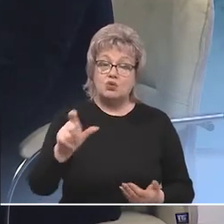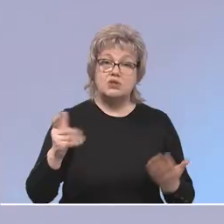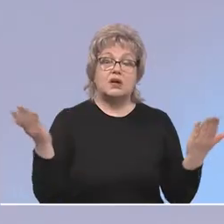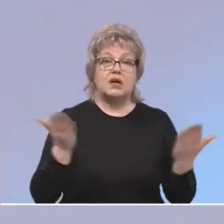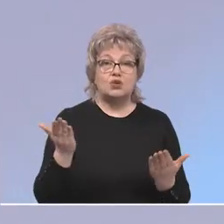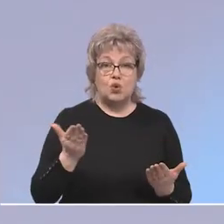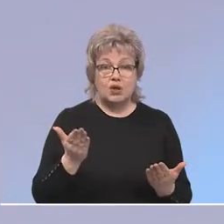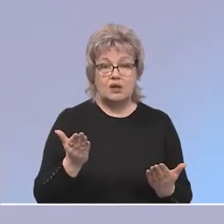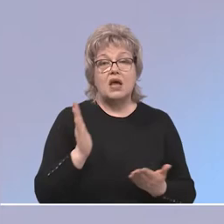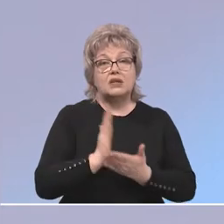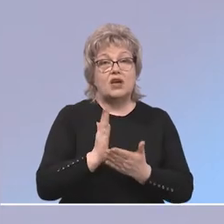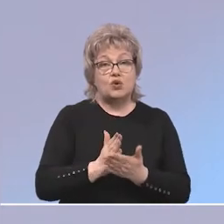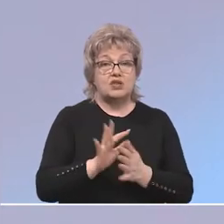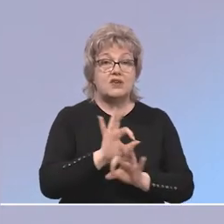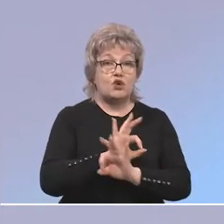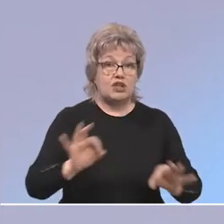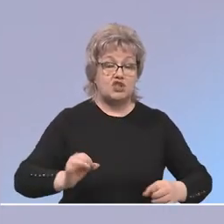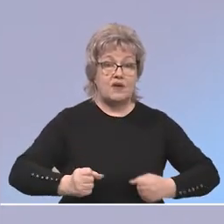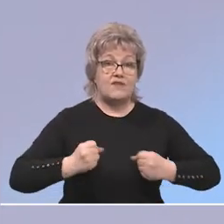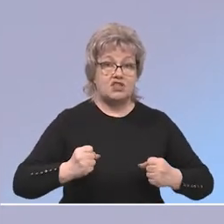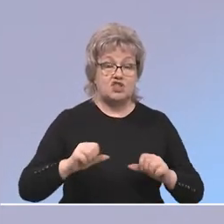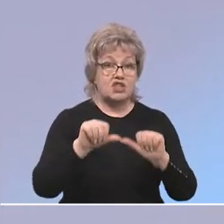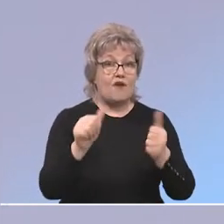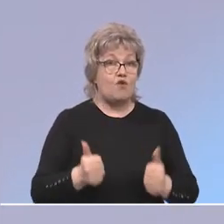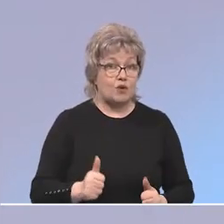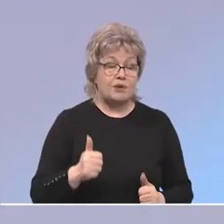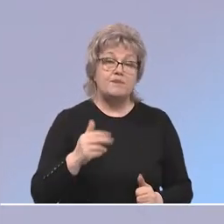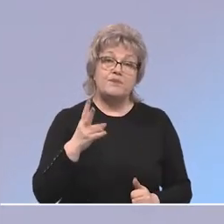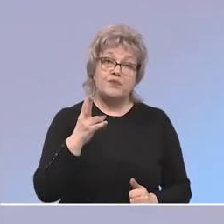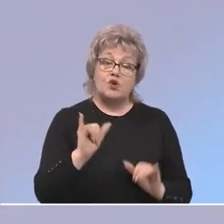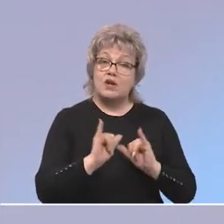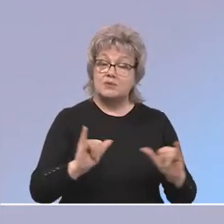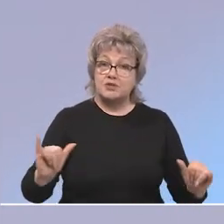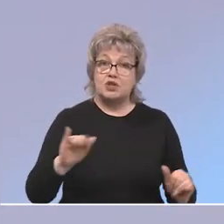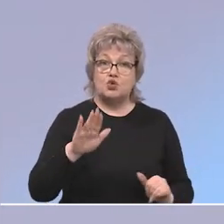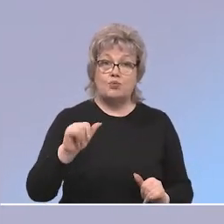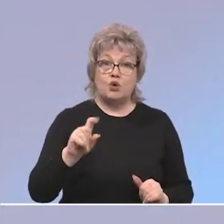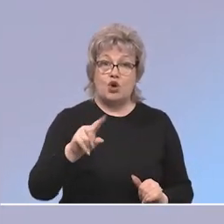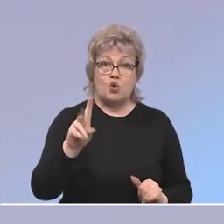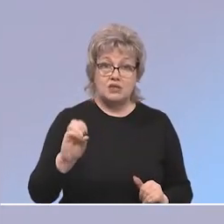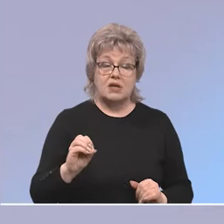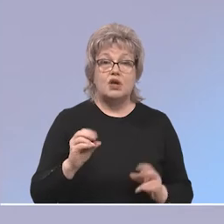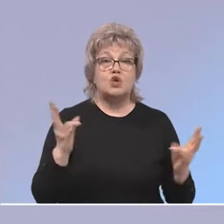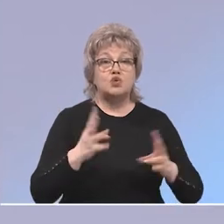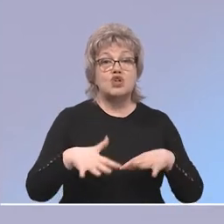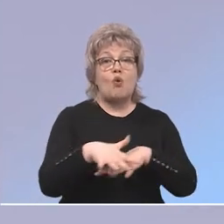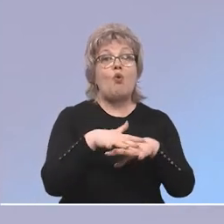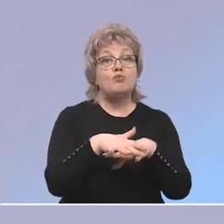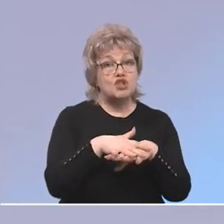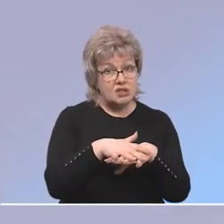которые с виду находятся в отличной физической форме. Но все-таки скажу, что для распространения туберкулеза необходимо общество.